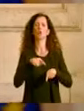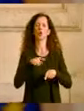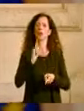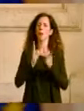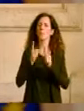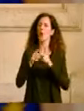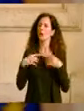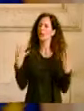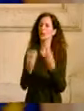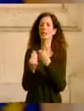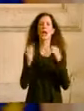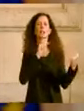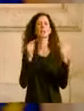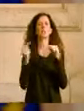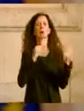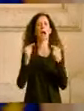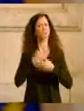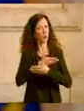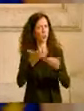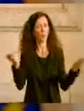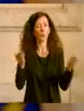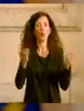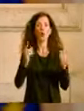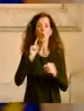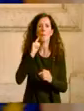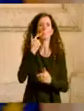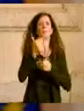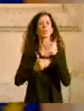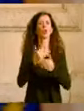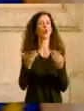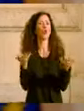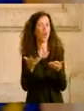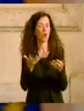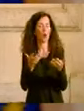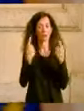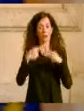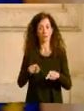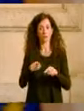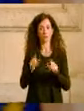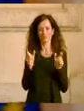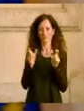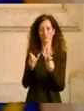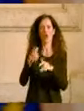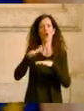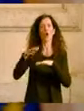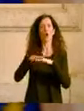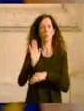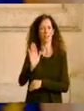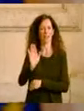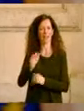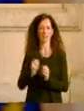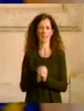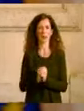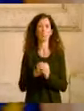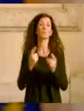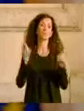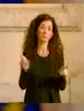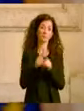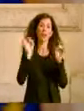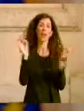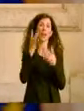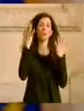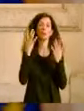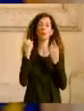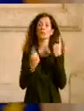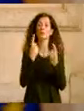pubblico se si può migliorare qualcosa nell'ambito di questo riparto di competenze, soprattutto per eventualità del genere. Per quanto